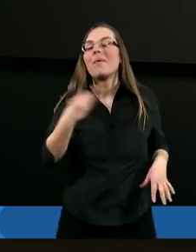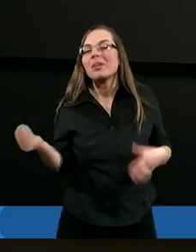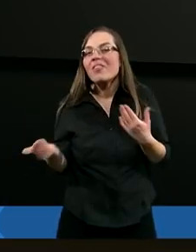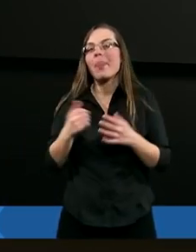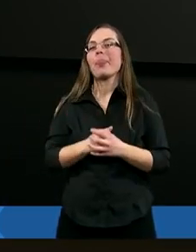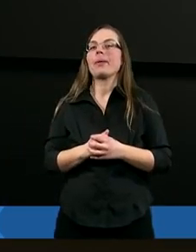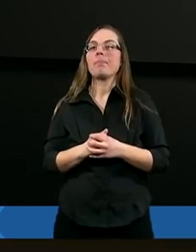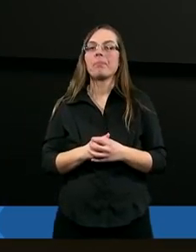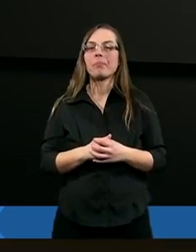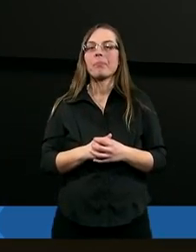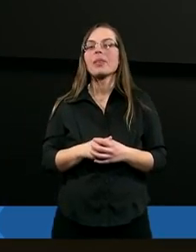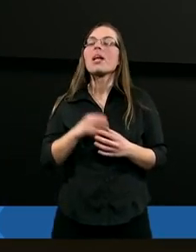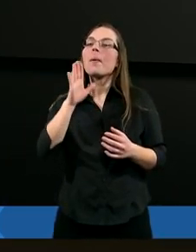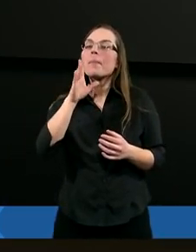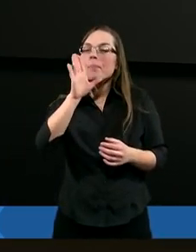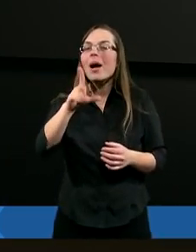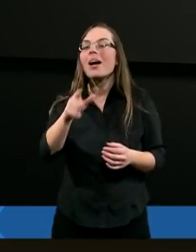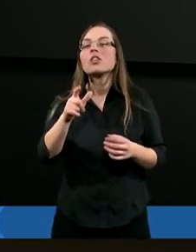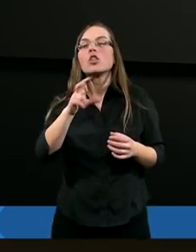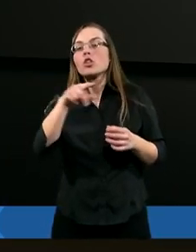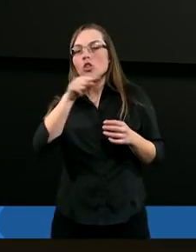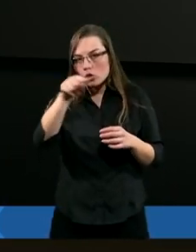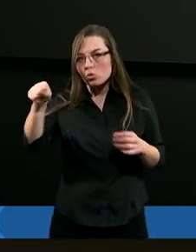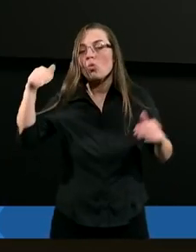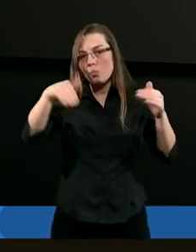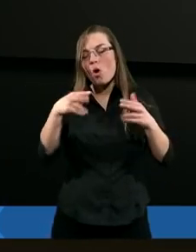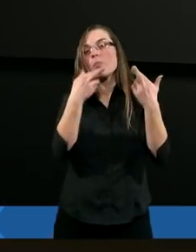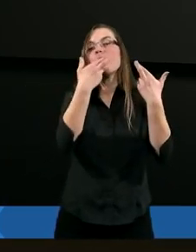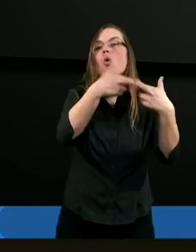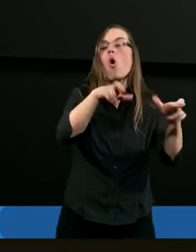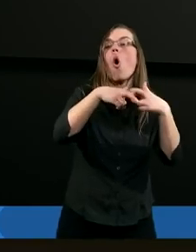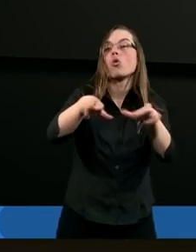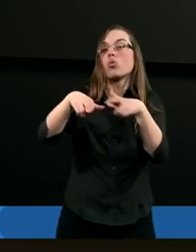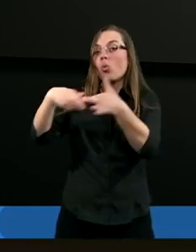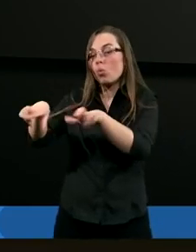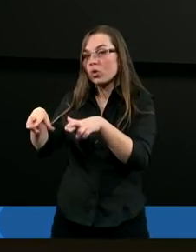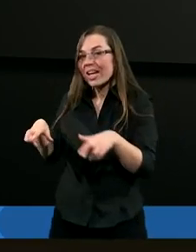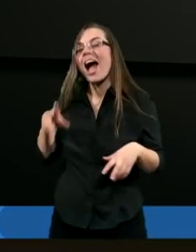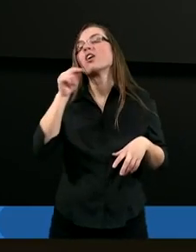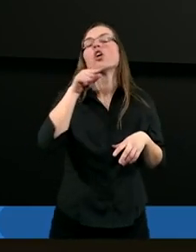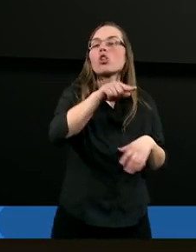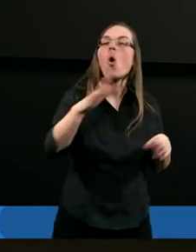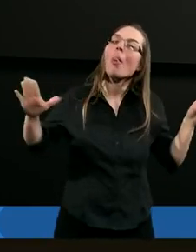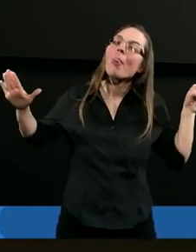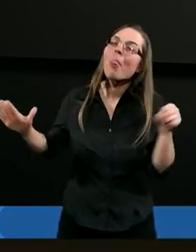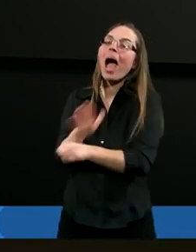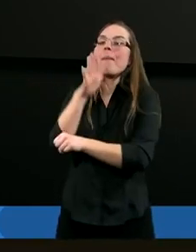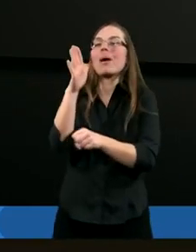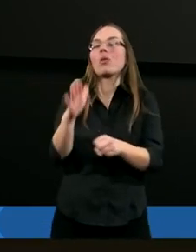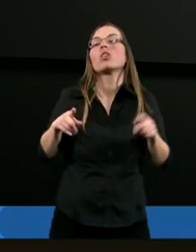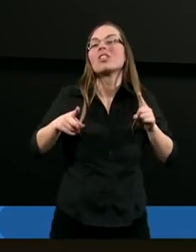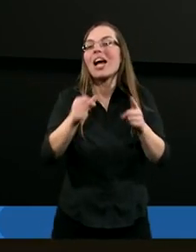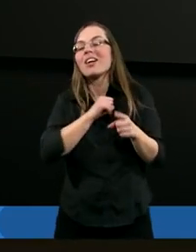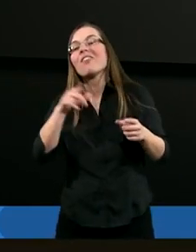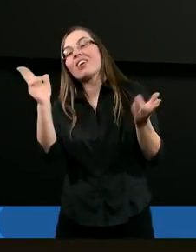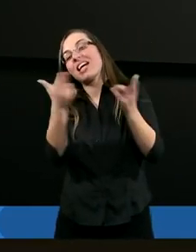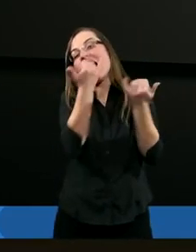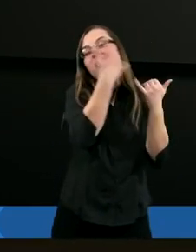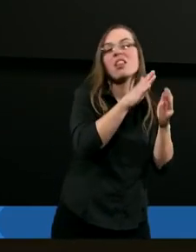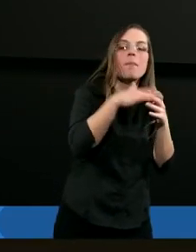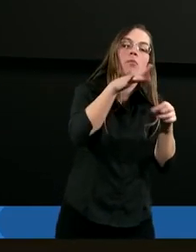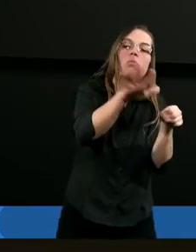Świętym. Czy tutaj my możemy rozróżniać to, że to napełnienie to się dzieje kiedy